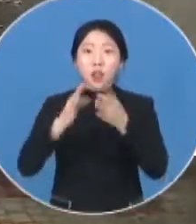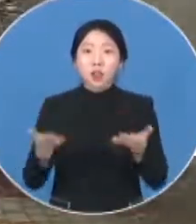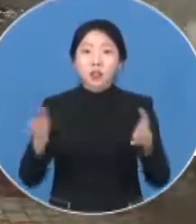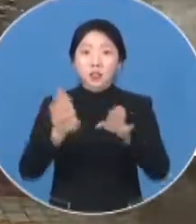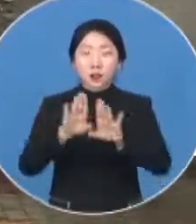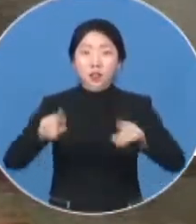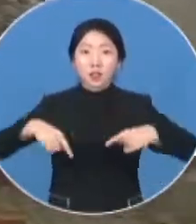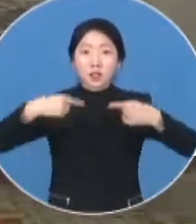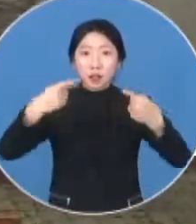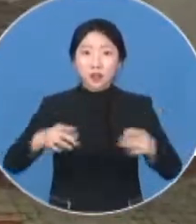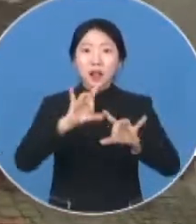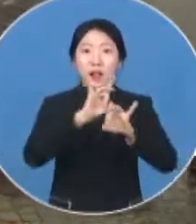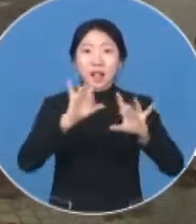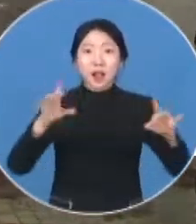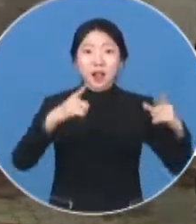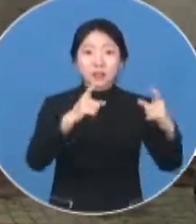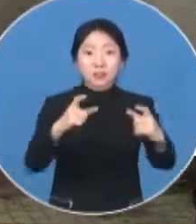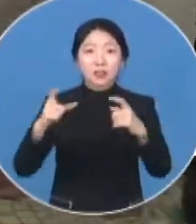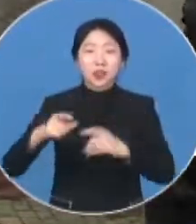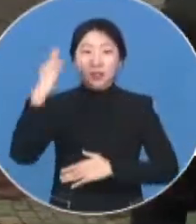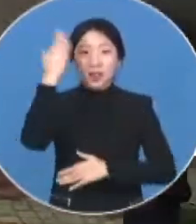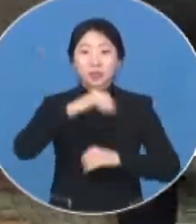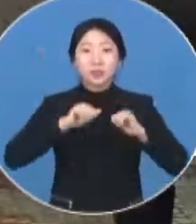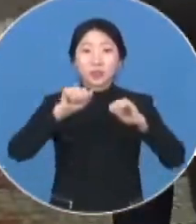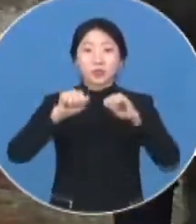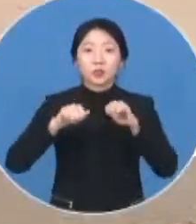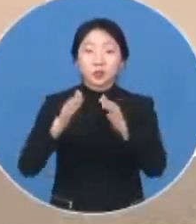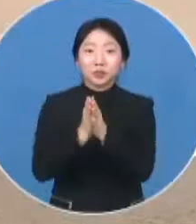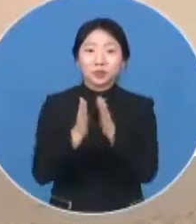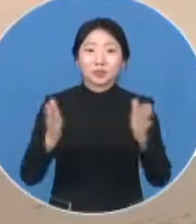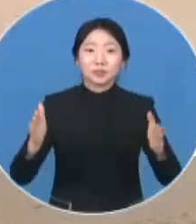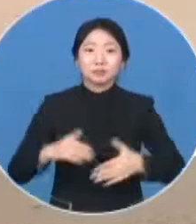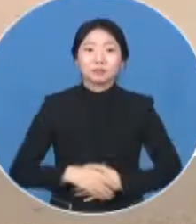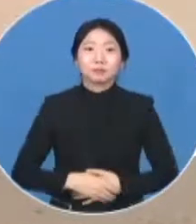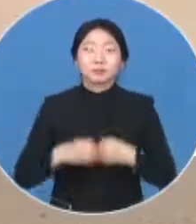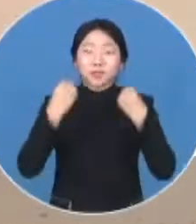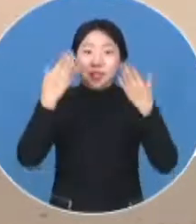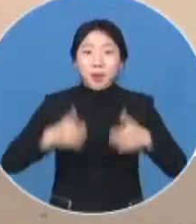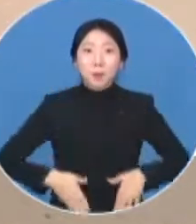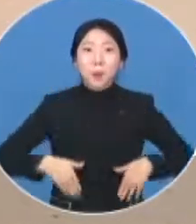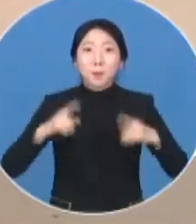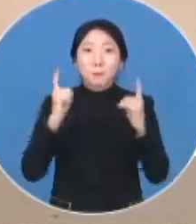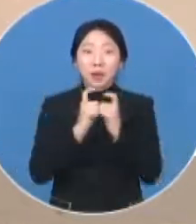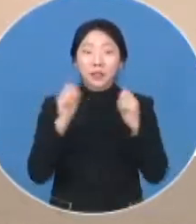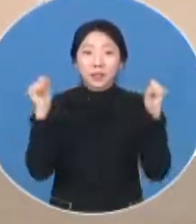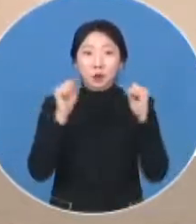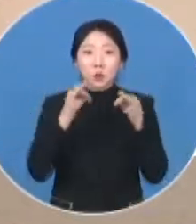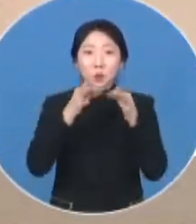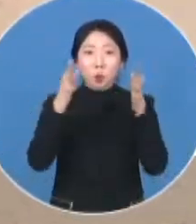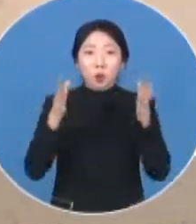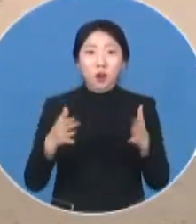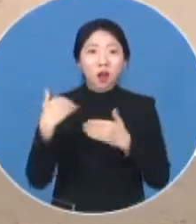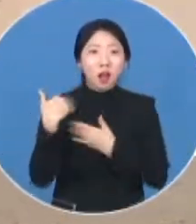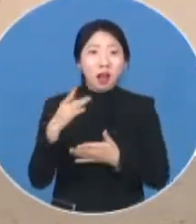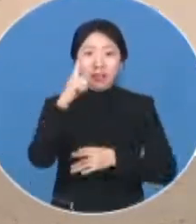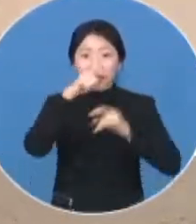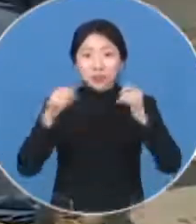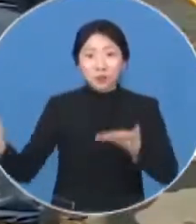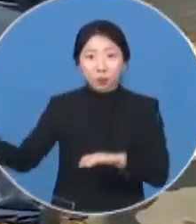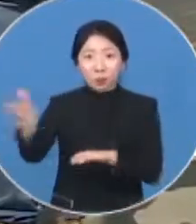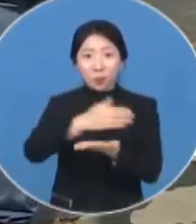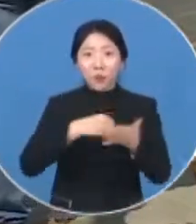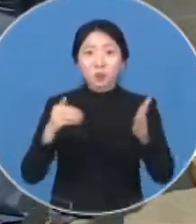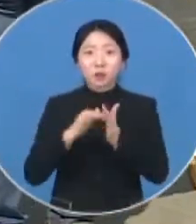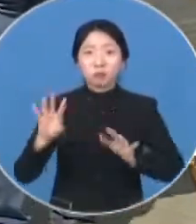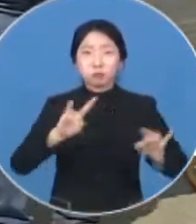참여한 가운데 각동별 정화 활동을 실시했습니다. 새봄을 맞아 겨우내 방치된 쓰레기 일체를 수거하고